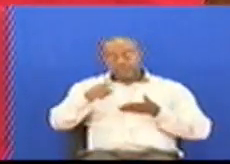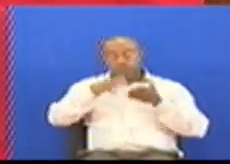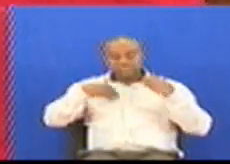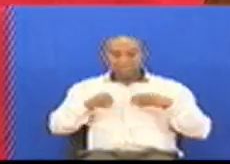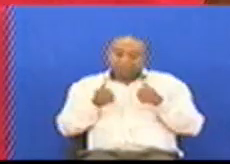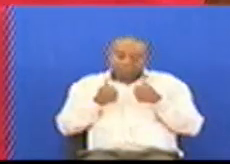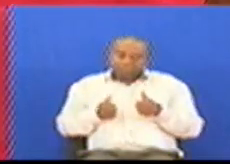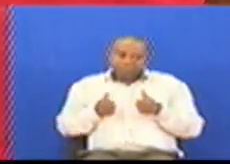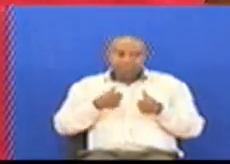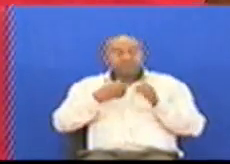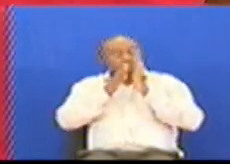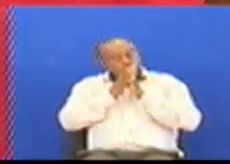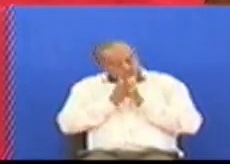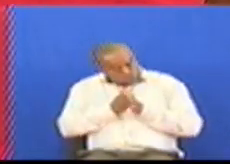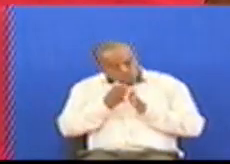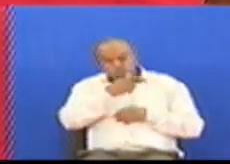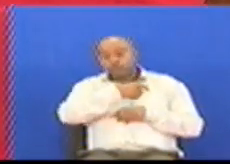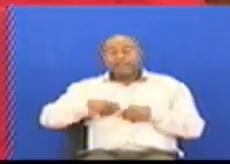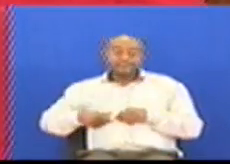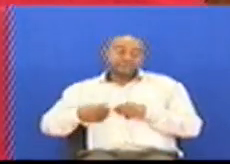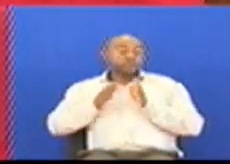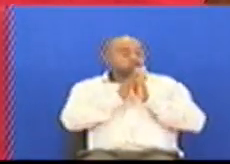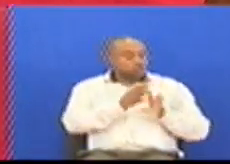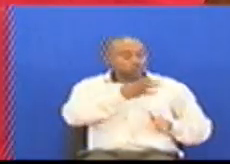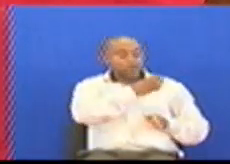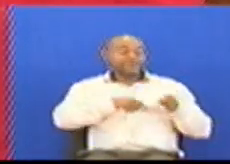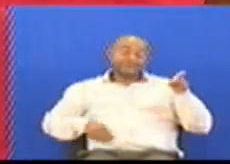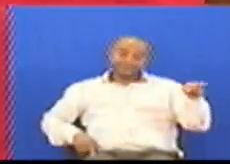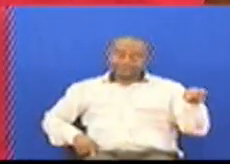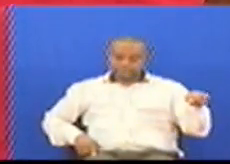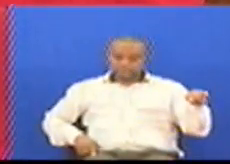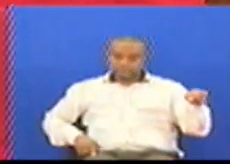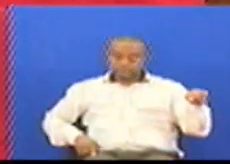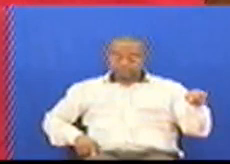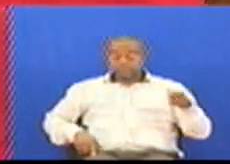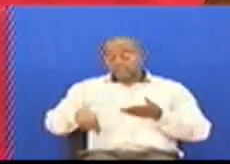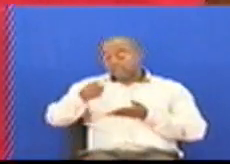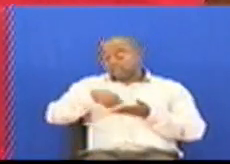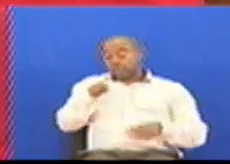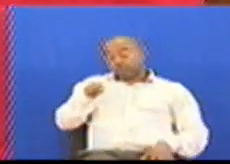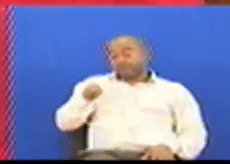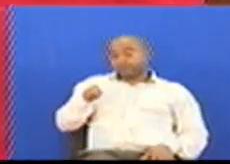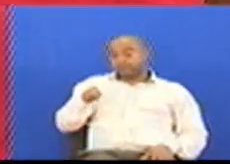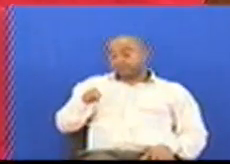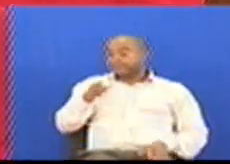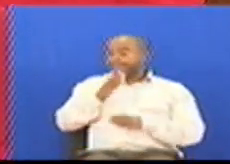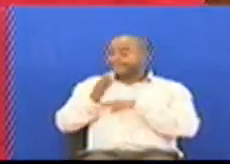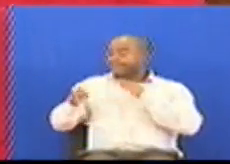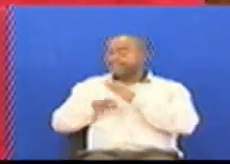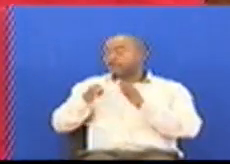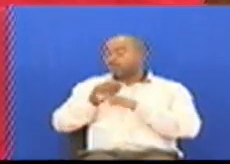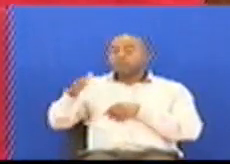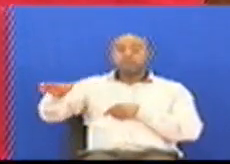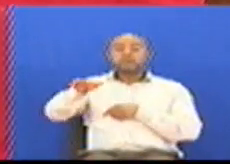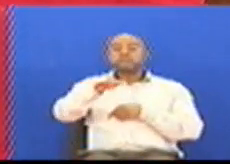sana Mheshimiwa Rais na kushukuru sana Mheshimiwa Waziri. Kituo kile kimejengwa vizuri katika mazingira mazuri sana. Ombi langu kwenye